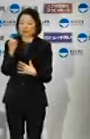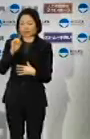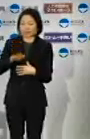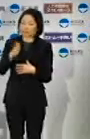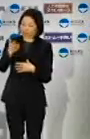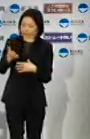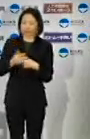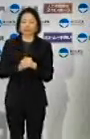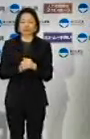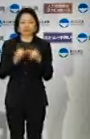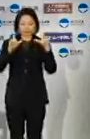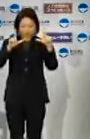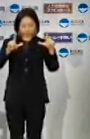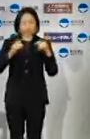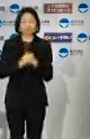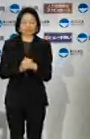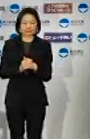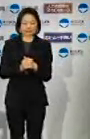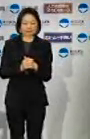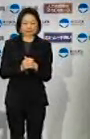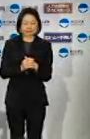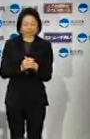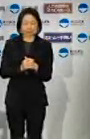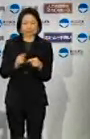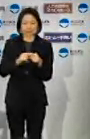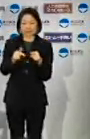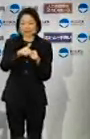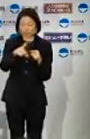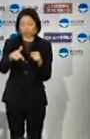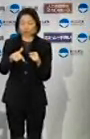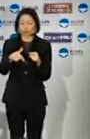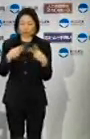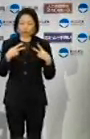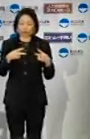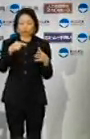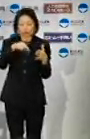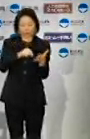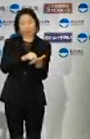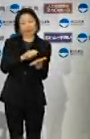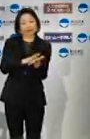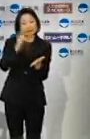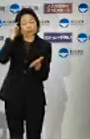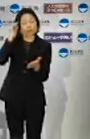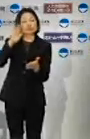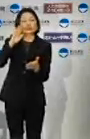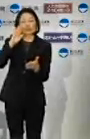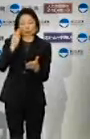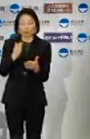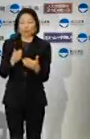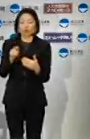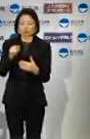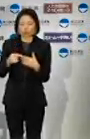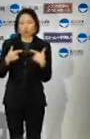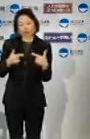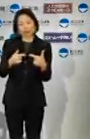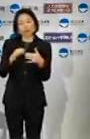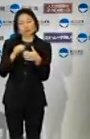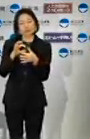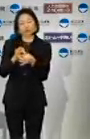のは、 そうですね、なんか一部の報道にそういうことも書いてあったような気がしますけれども、あり得ることですよね。